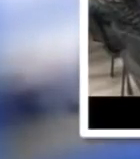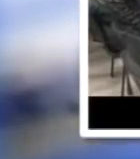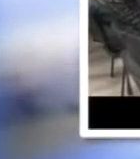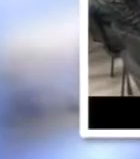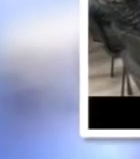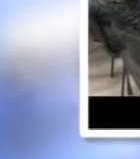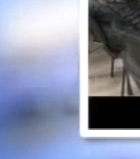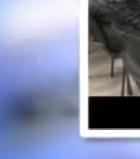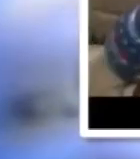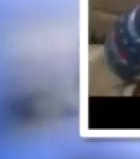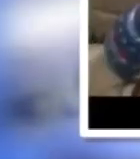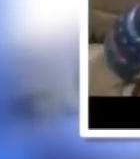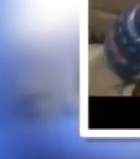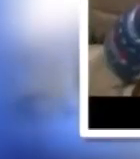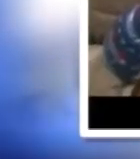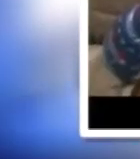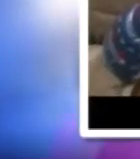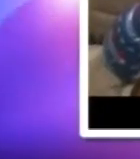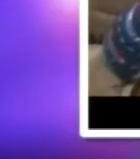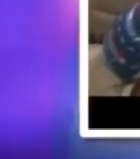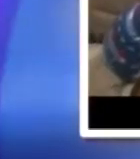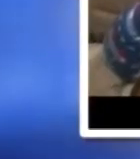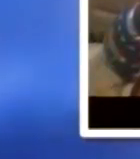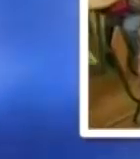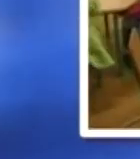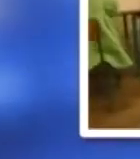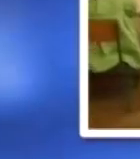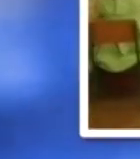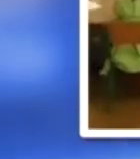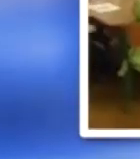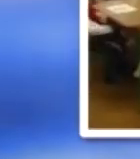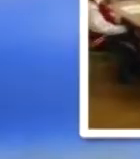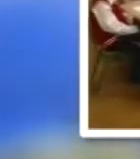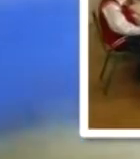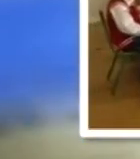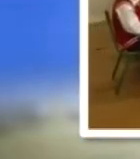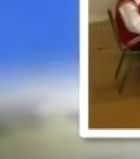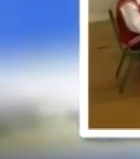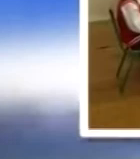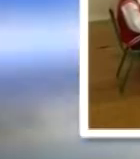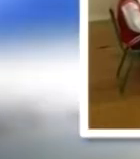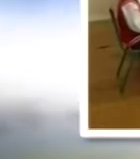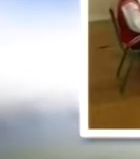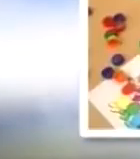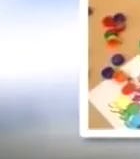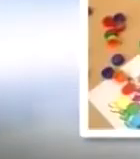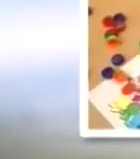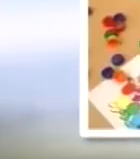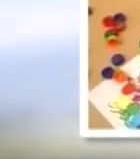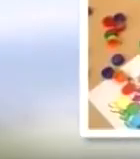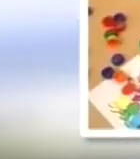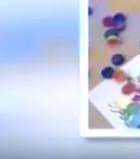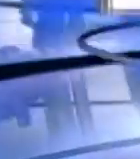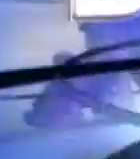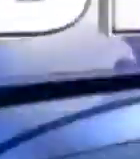Чимало жителів прилеглих до Тернополя сіл обурені листами від управління освіти Тернопільської міськради, які їм вручають в дитсадках та позашкільних закладах